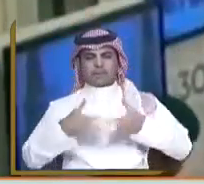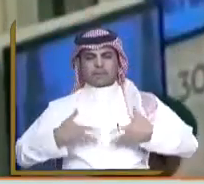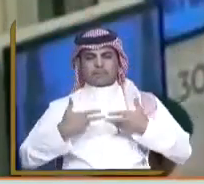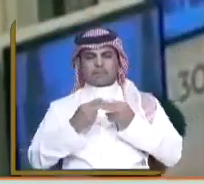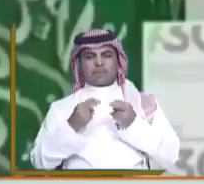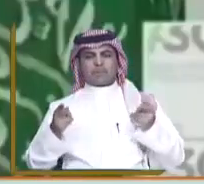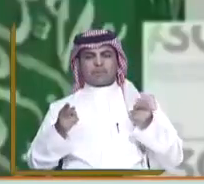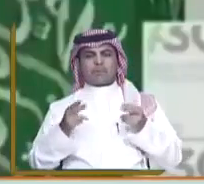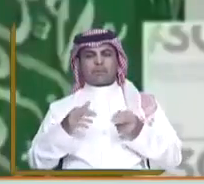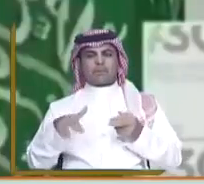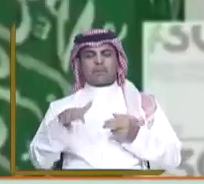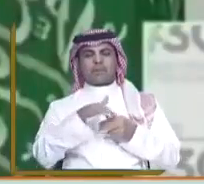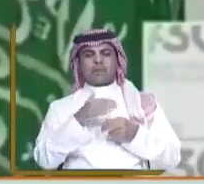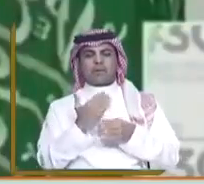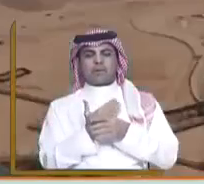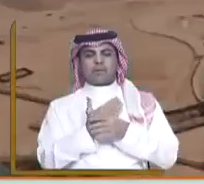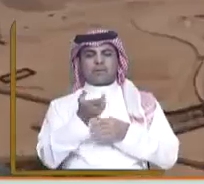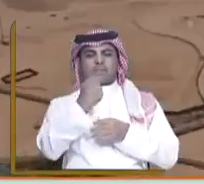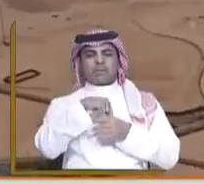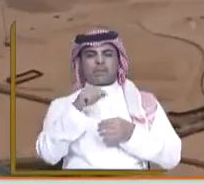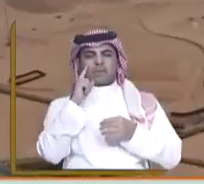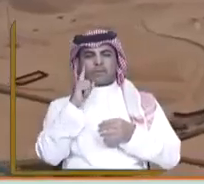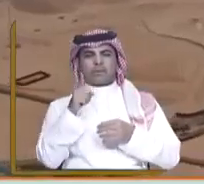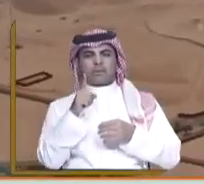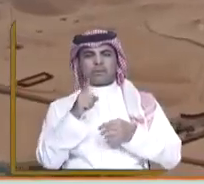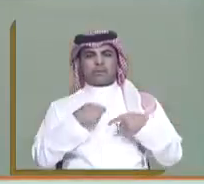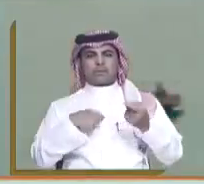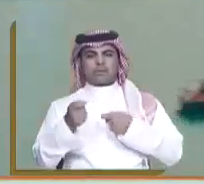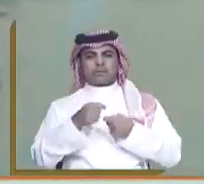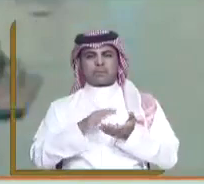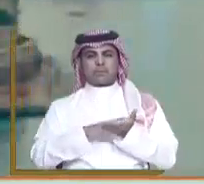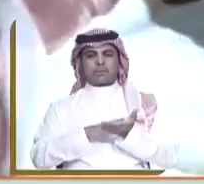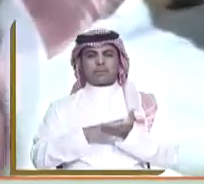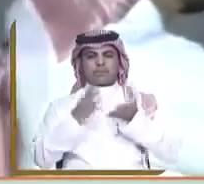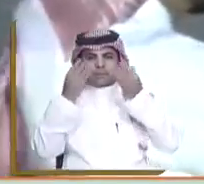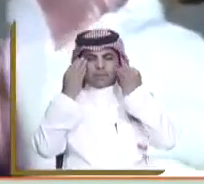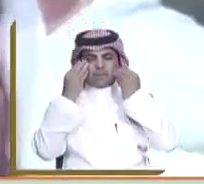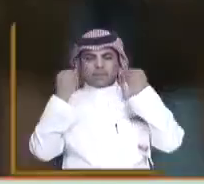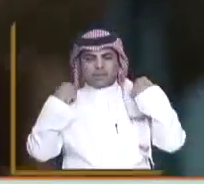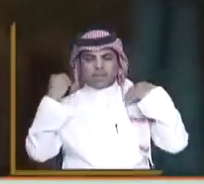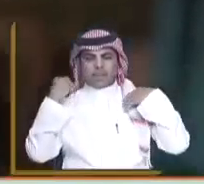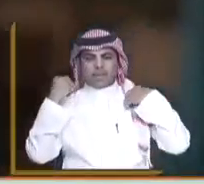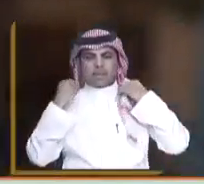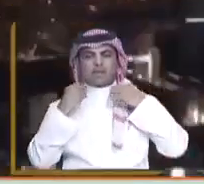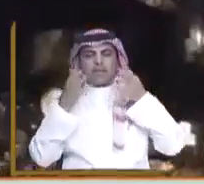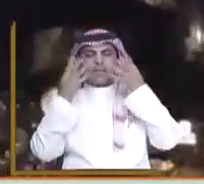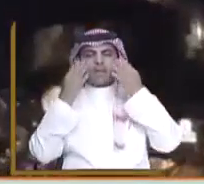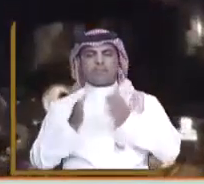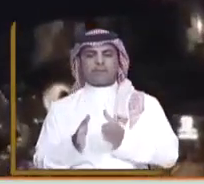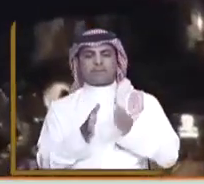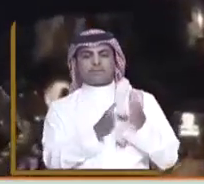والحراك الدبلوماسي فضلا عن الاستثمارات غير المتناهيه في التعليم والرياضه والثقافه